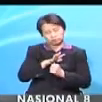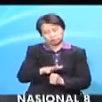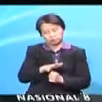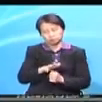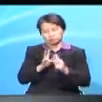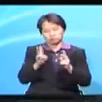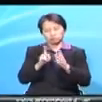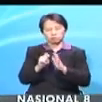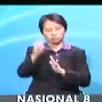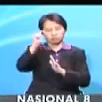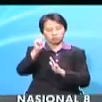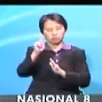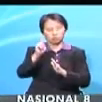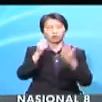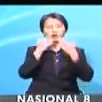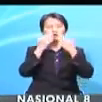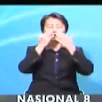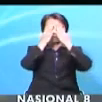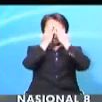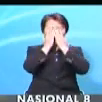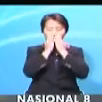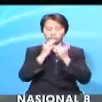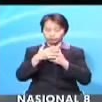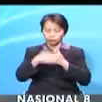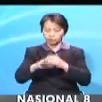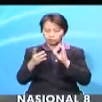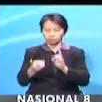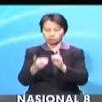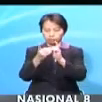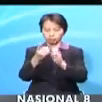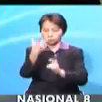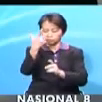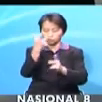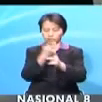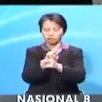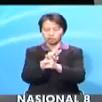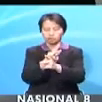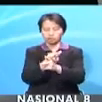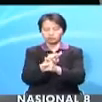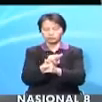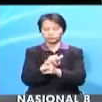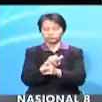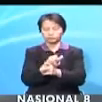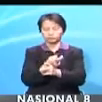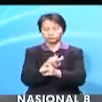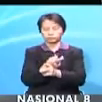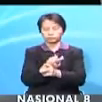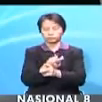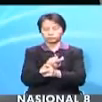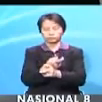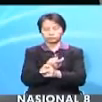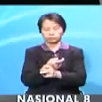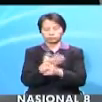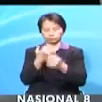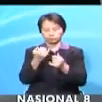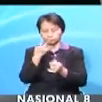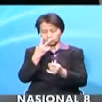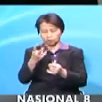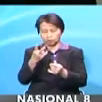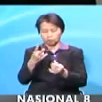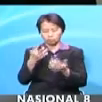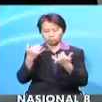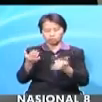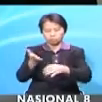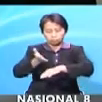agak tinggi Alhamdulillah setelah kita bertemu sebanyak tiga sesi tiga kali nampaknya suasana telah